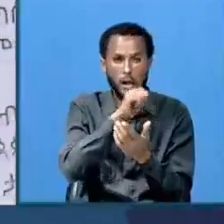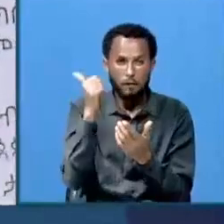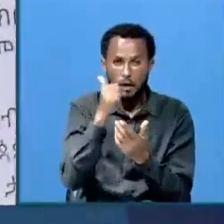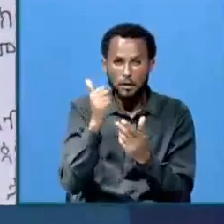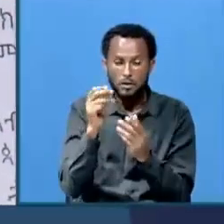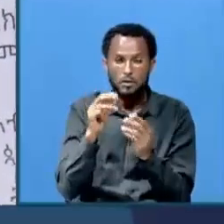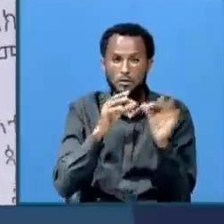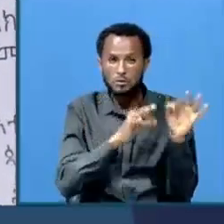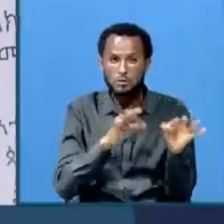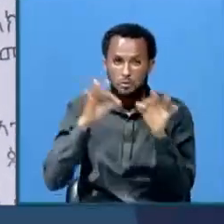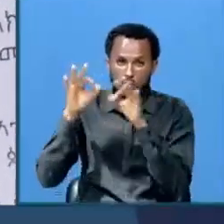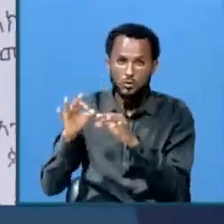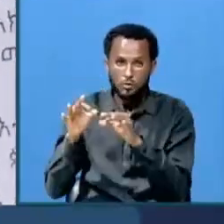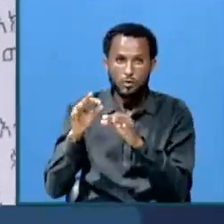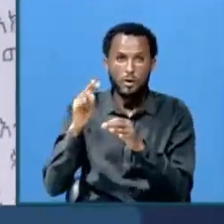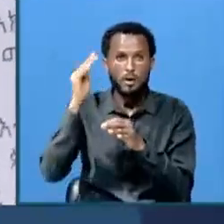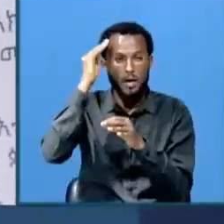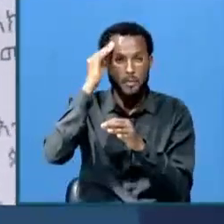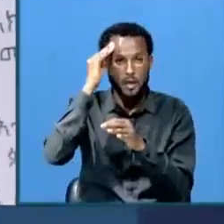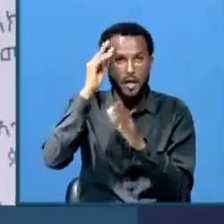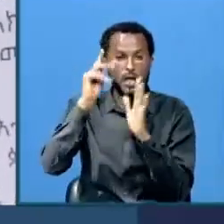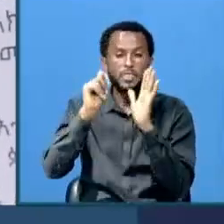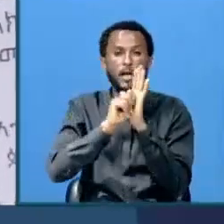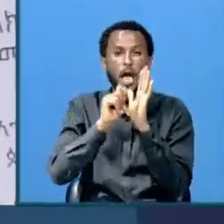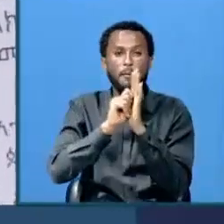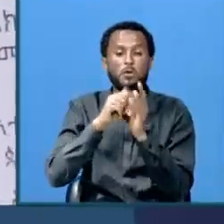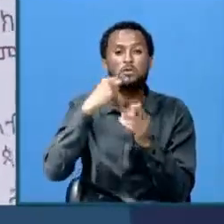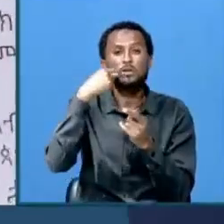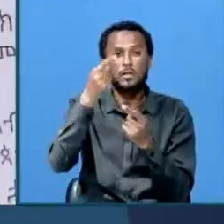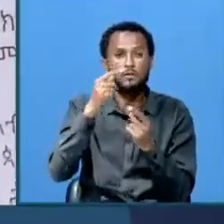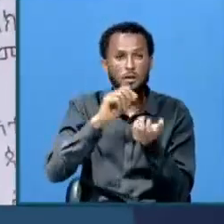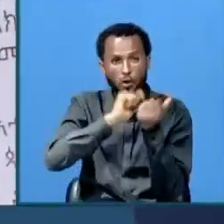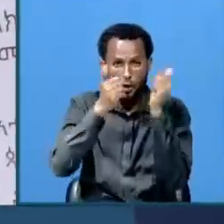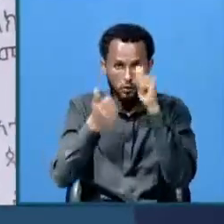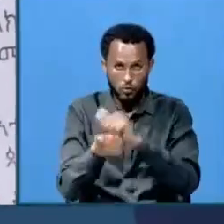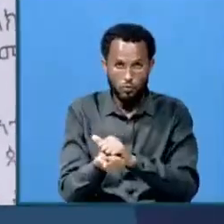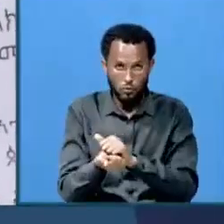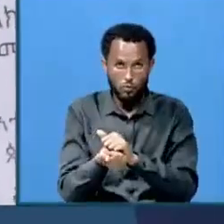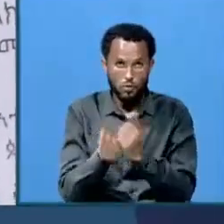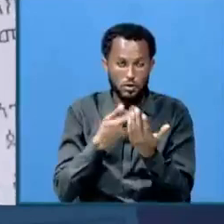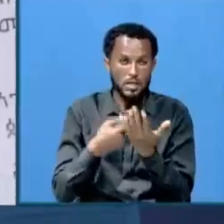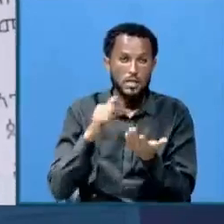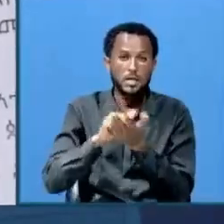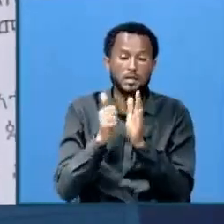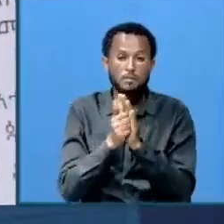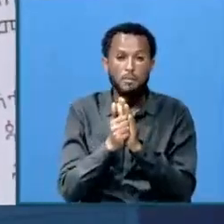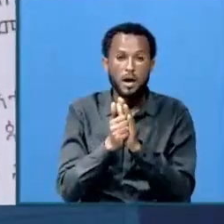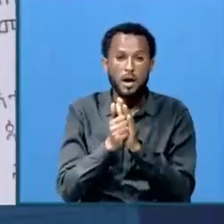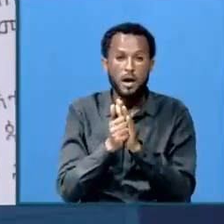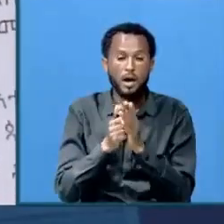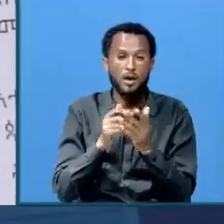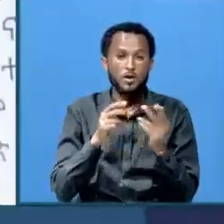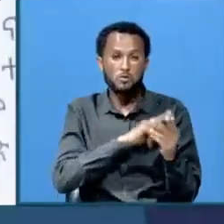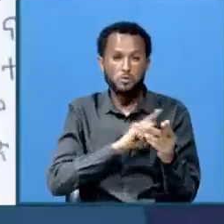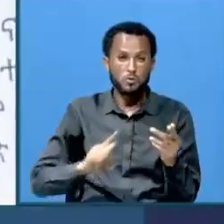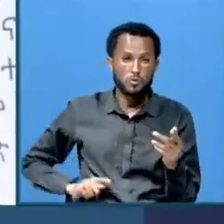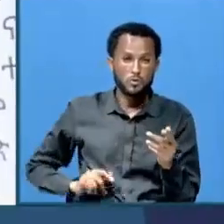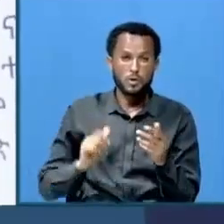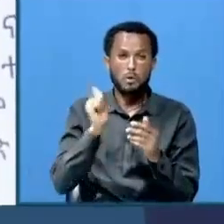ተተኪዩ ማለት እዩ። እዚ መንበር ድማ መንበረ ተክለ ሃይማኖት ብዝብል ስም ተለዊጡ ማለት እዩ። እዚ ድማ እቲ ንጉስ ንባዕሉ